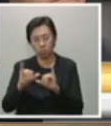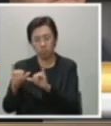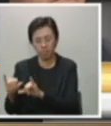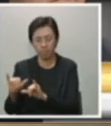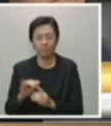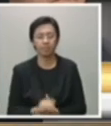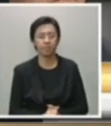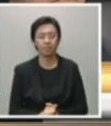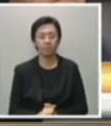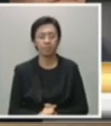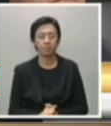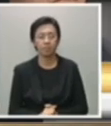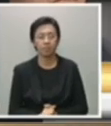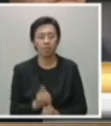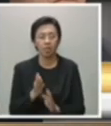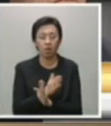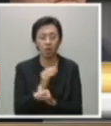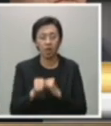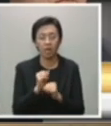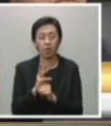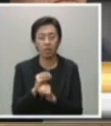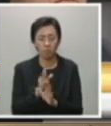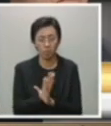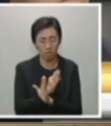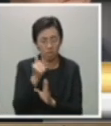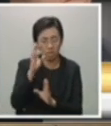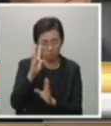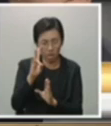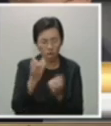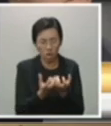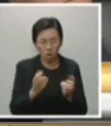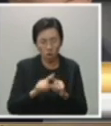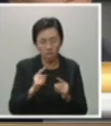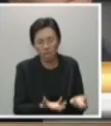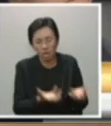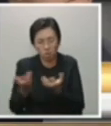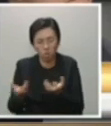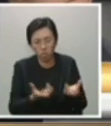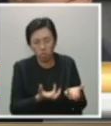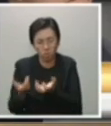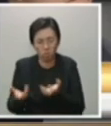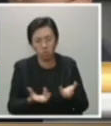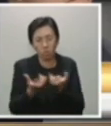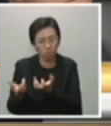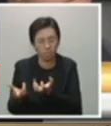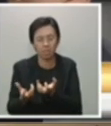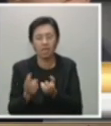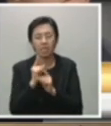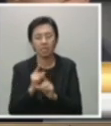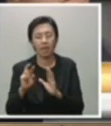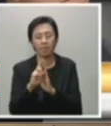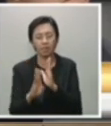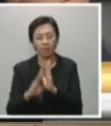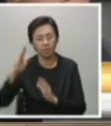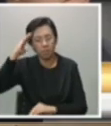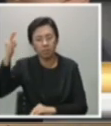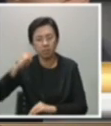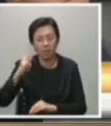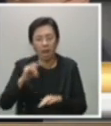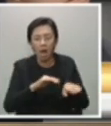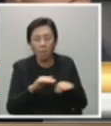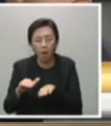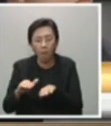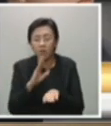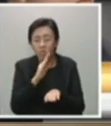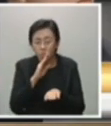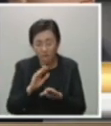ย่างยิ่งก่อนเกษียณอายุราชการ7วันนี่ต้องขนของออกทันทีครับกองทัพอากาศ เพื่อเตรียมความพร้อมให้ข้าราช